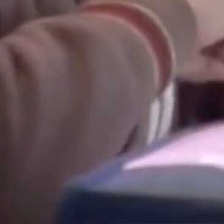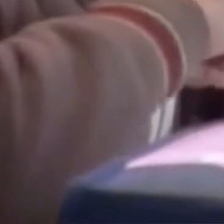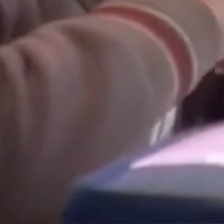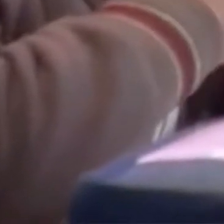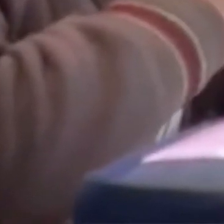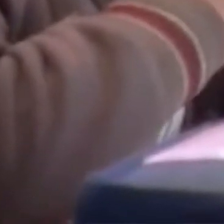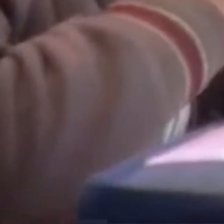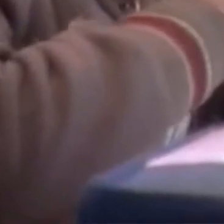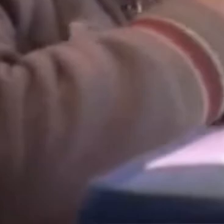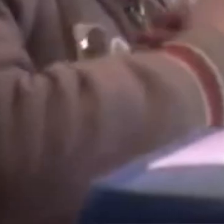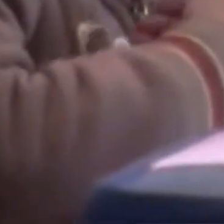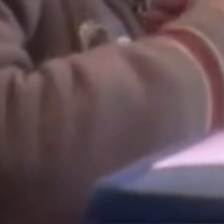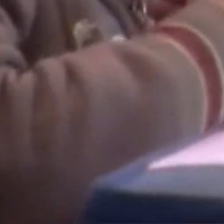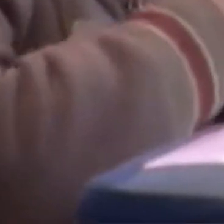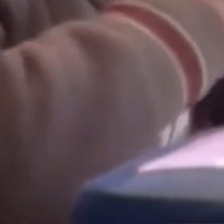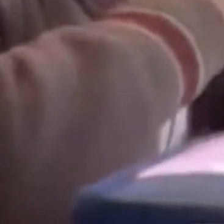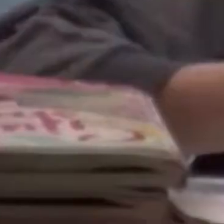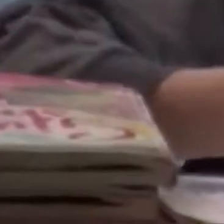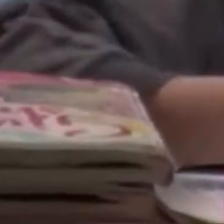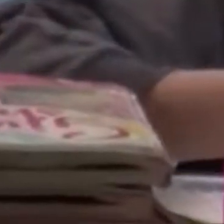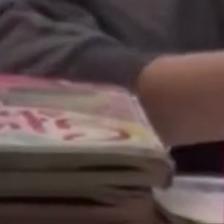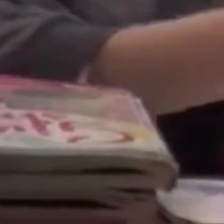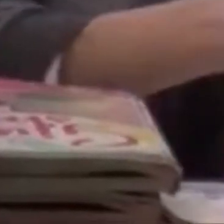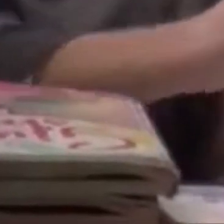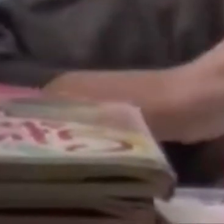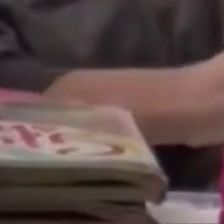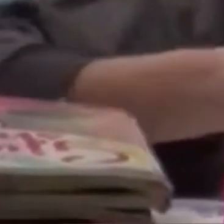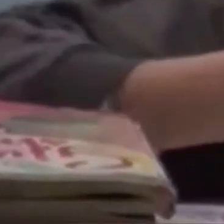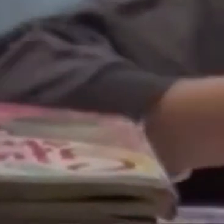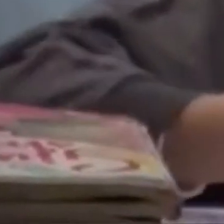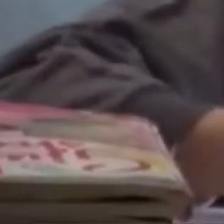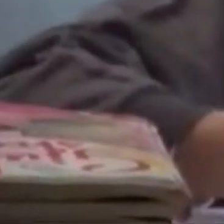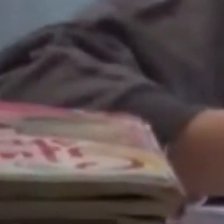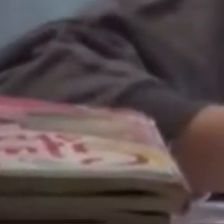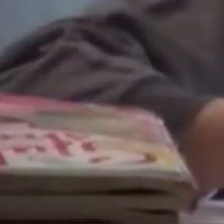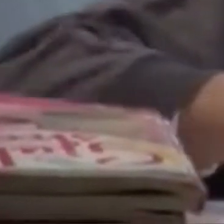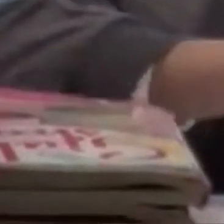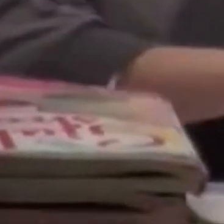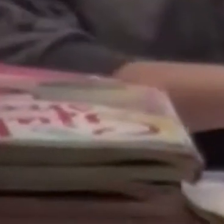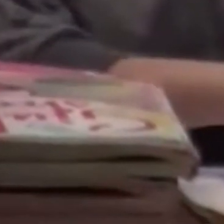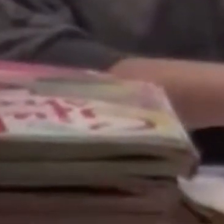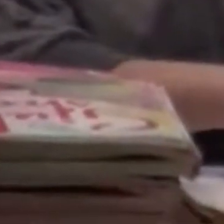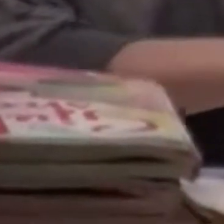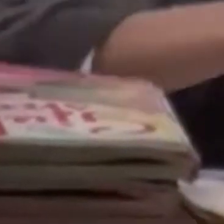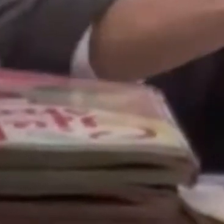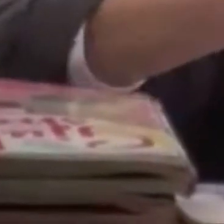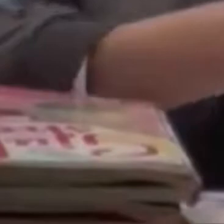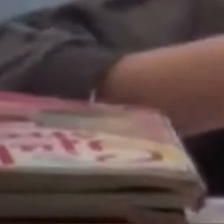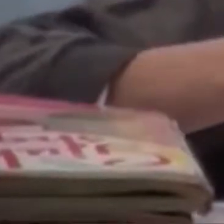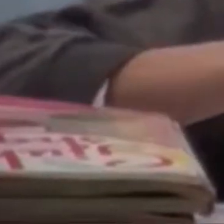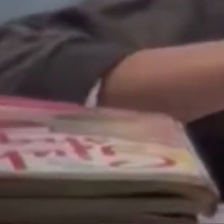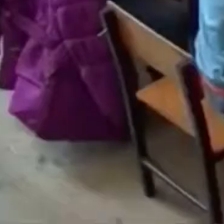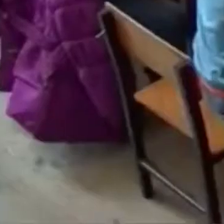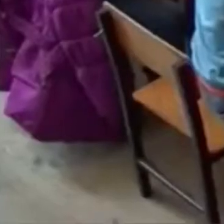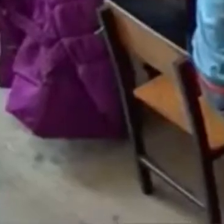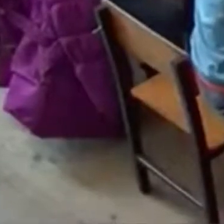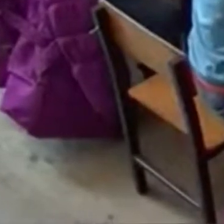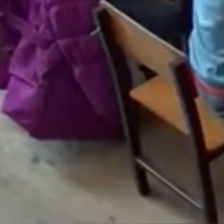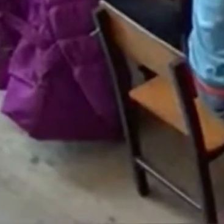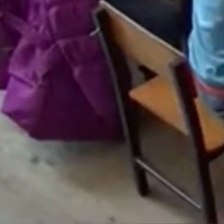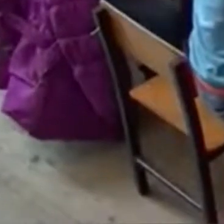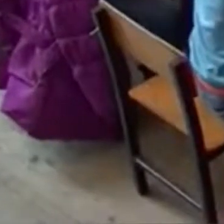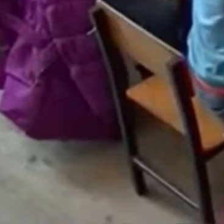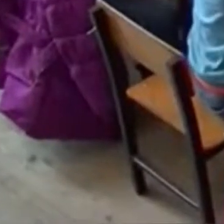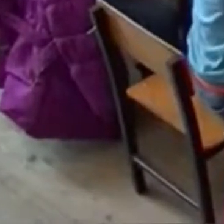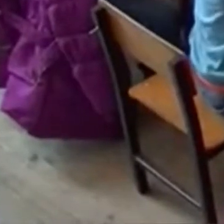mjet komunikimi sistemin e lëvizjes së duarve, lëvizjes së fytyrës dhe të trupit. Gjuha e shenjave nuk është